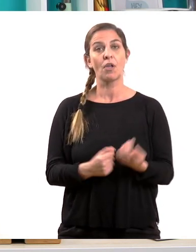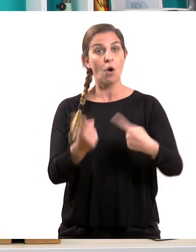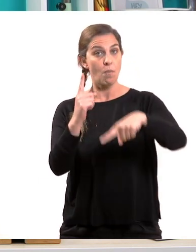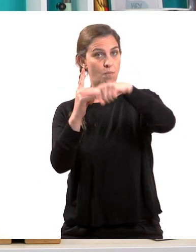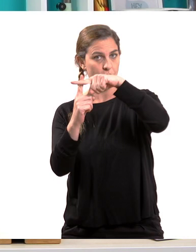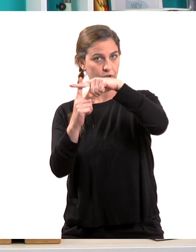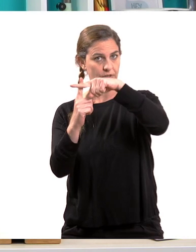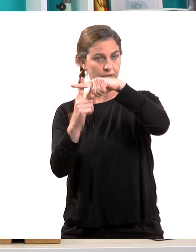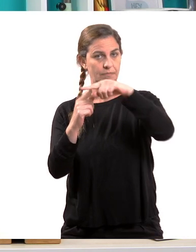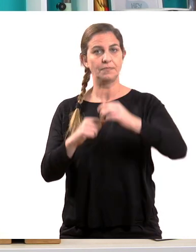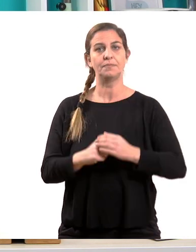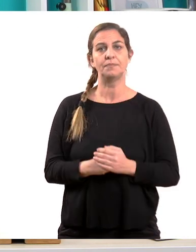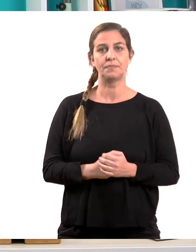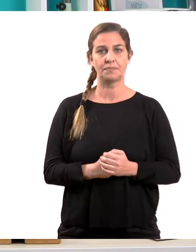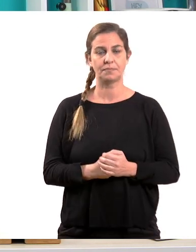Προσθέσεις.